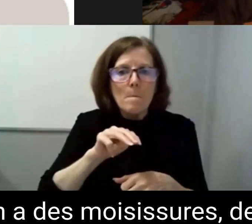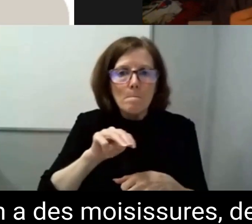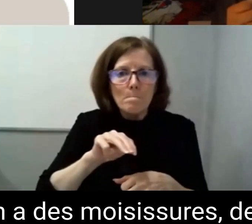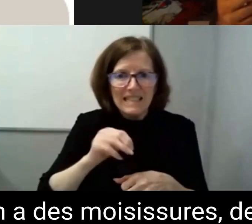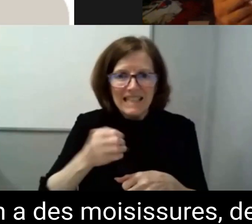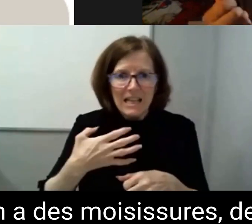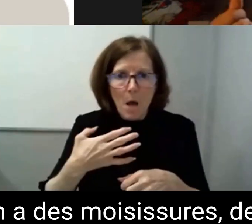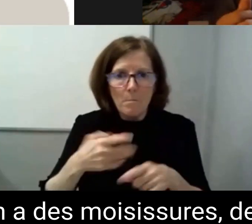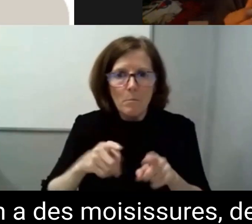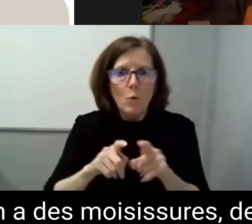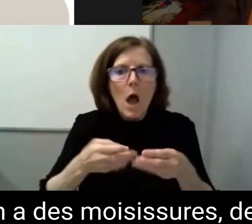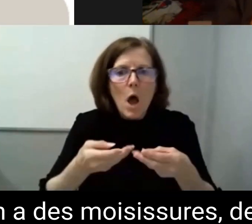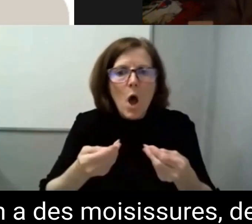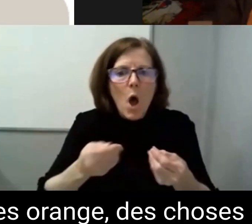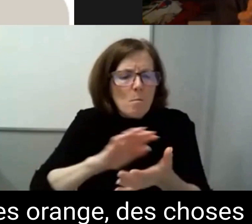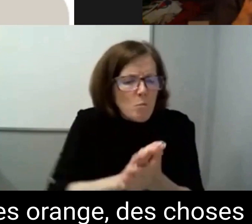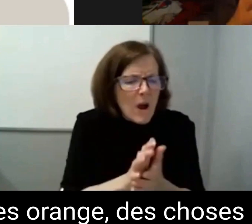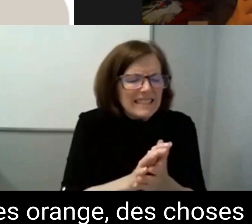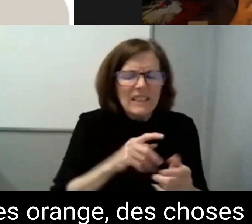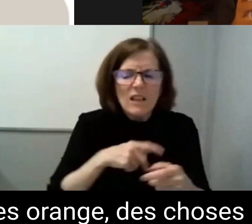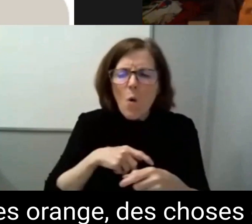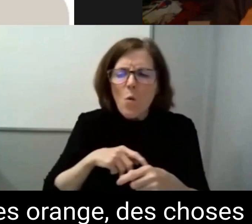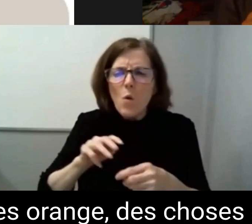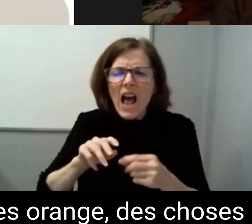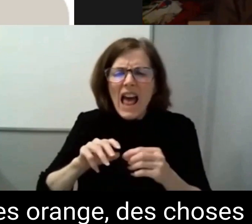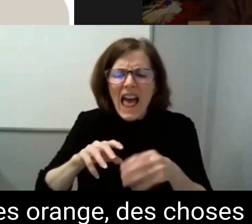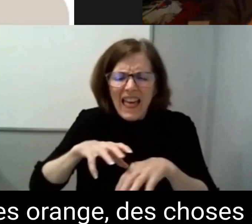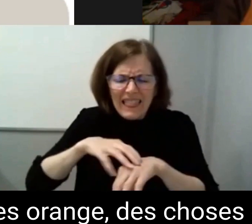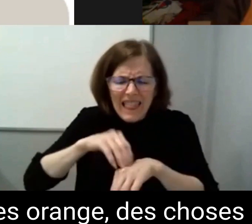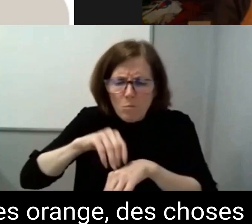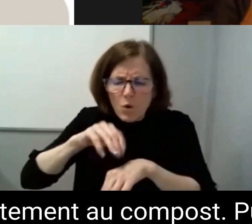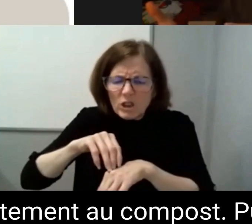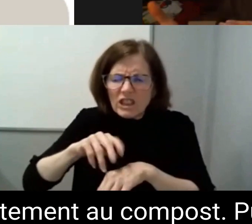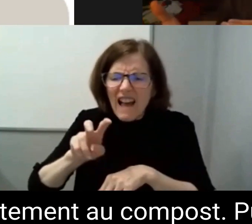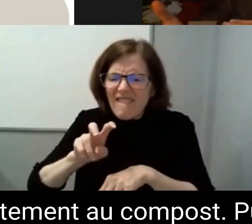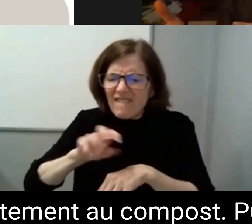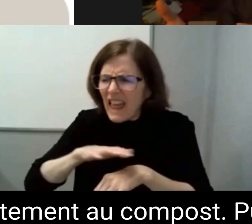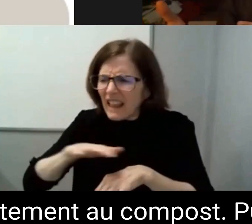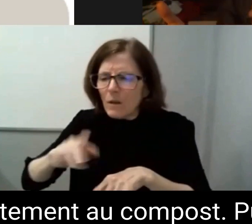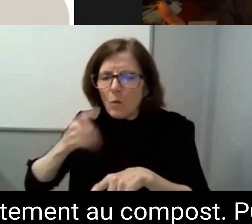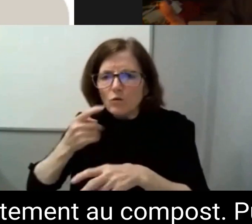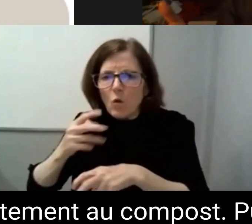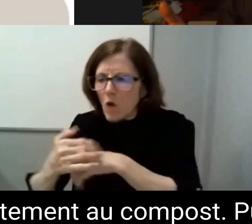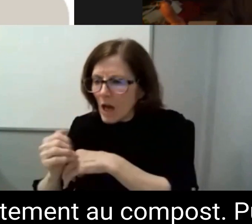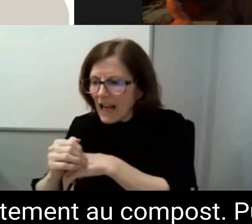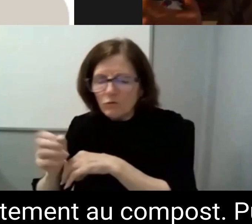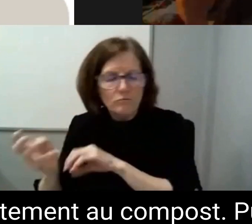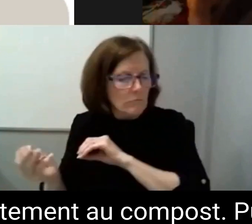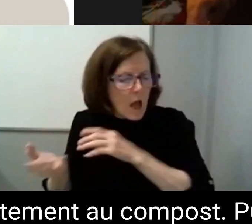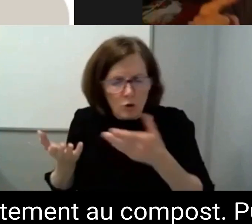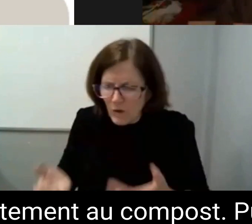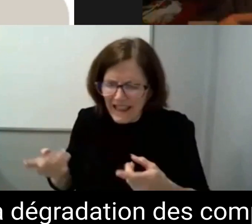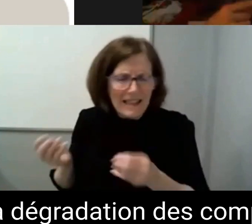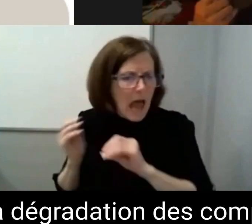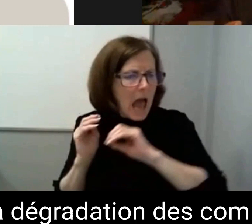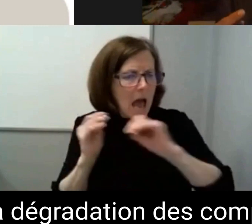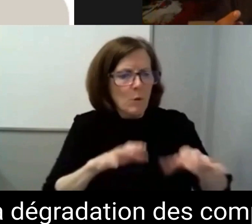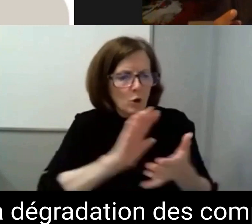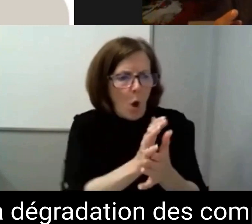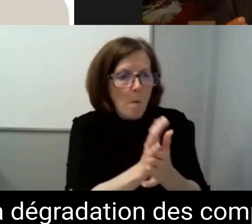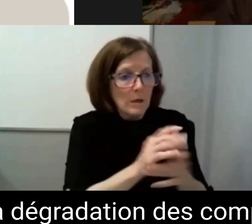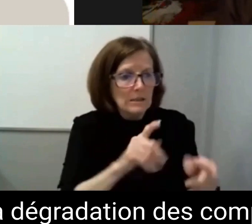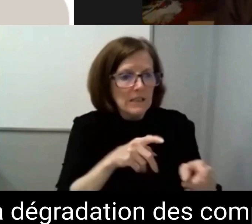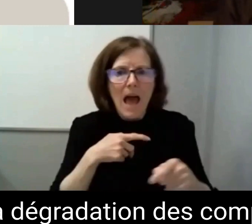a des moisissures, des mousses vertes, des myxomycètes oranges, choses comme ça, on peut les amener directement au compost. Puis à ce moment-là, on va accélérer